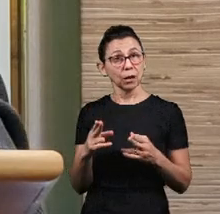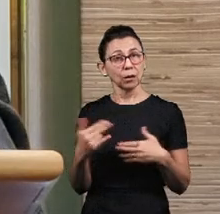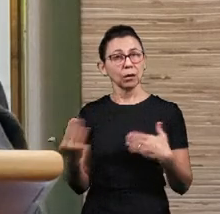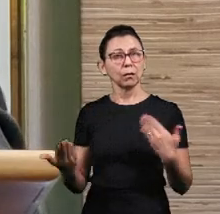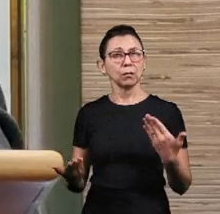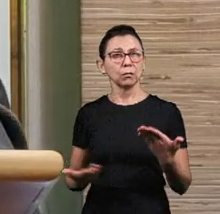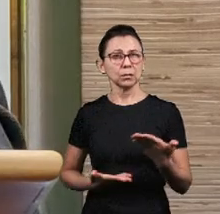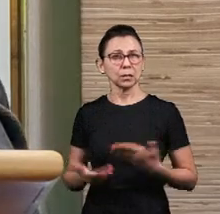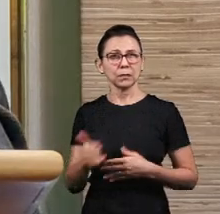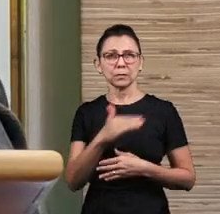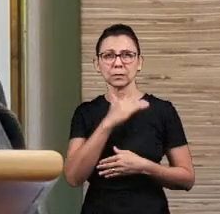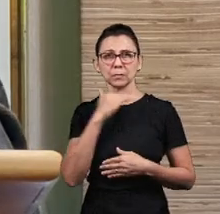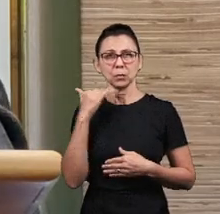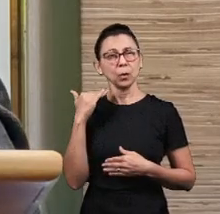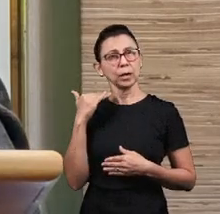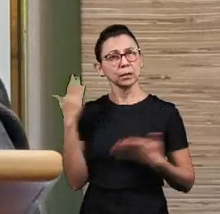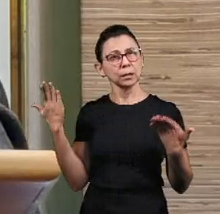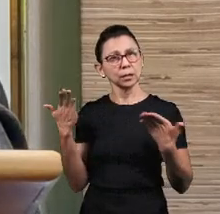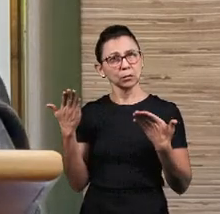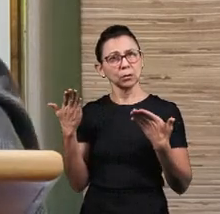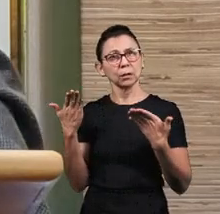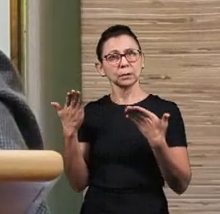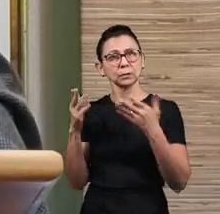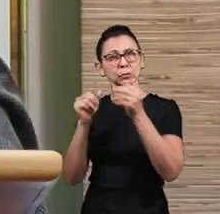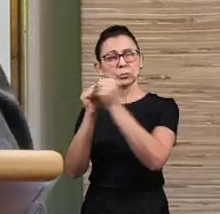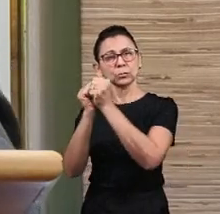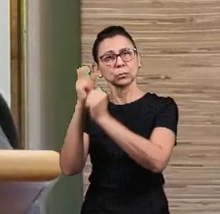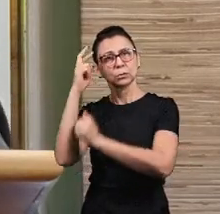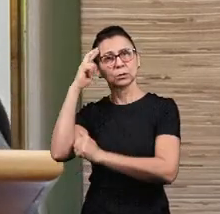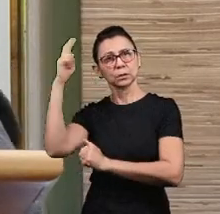vers le Seigneur. Et je veux encore dire une chose.